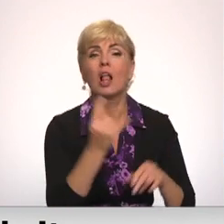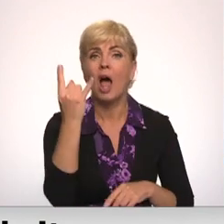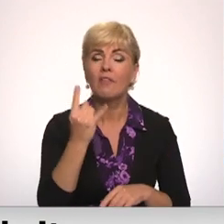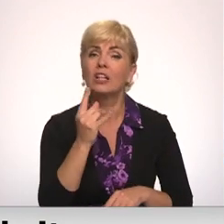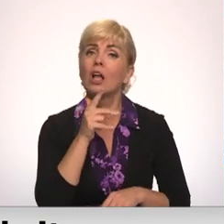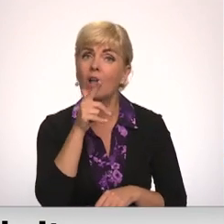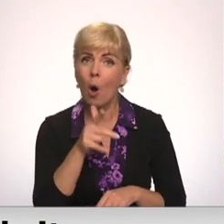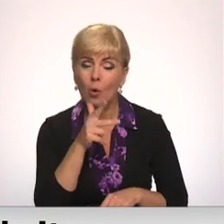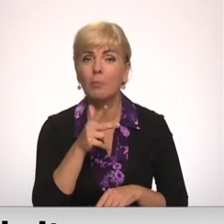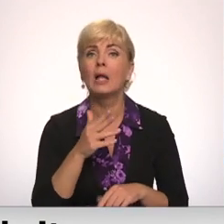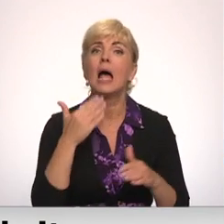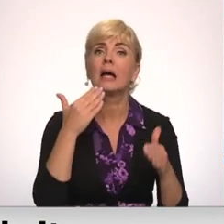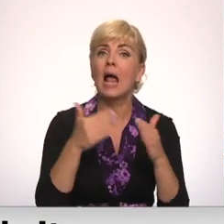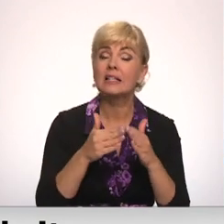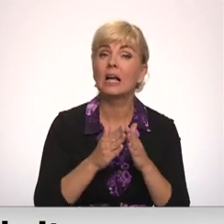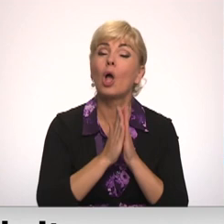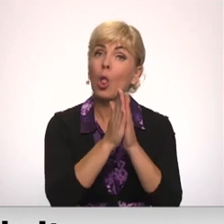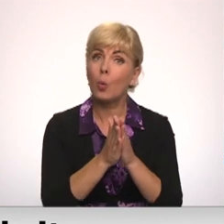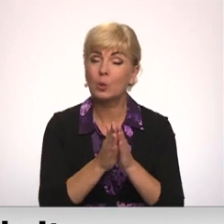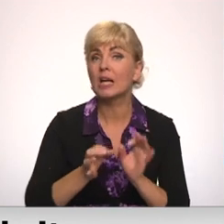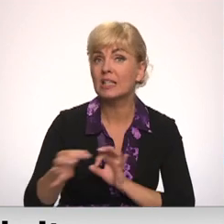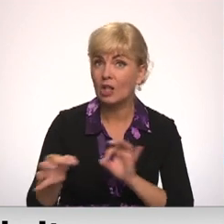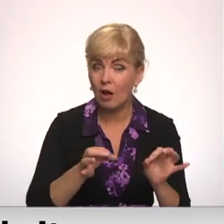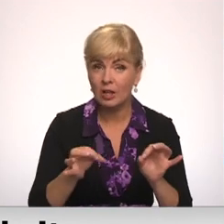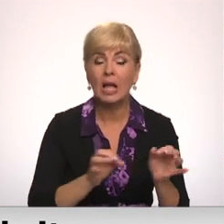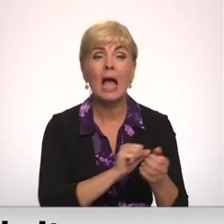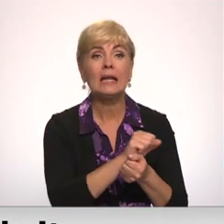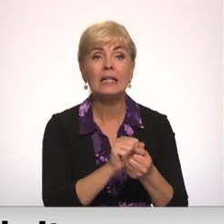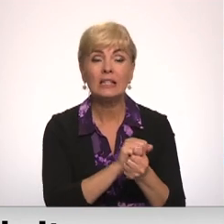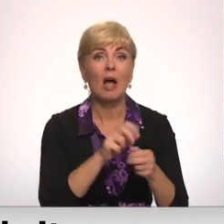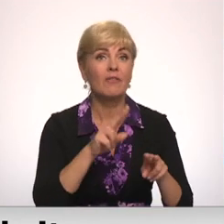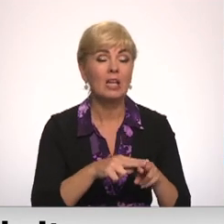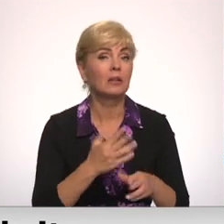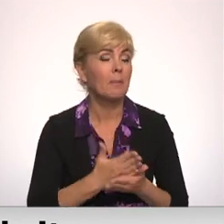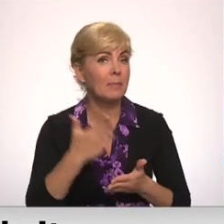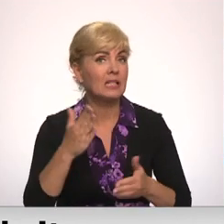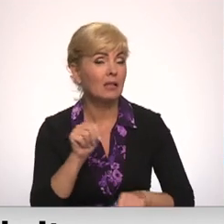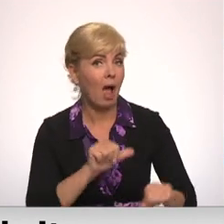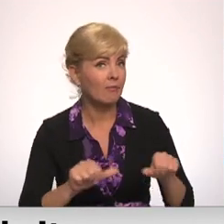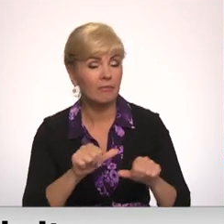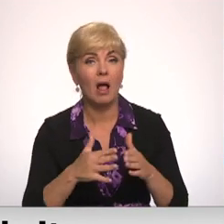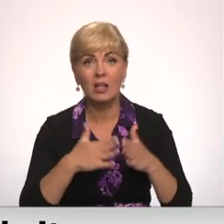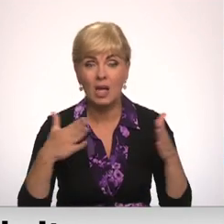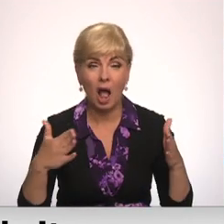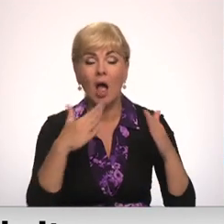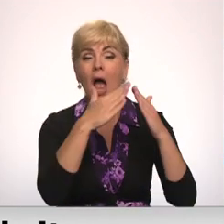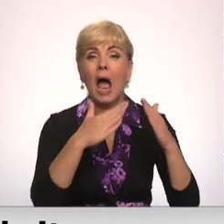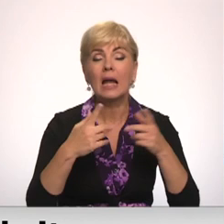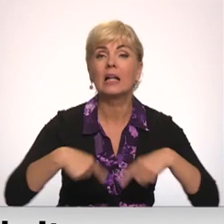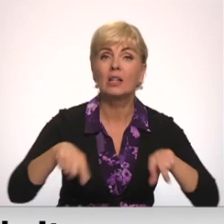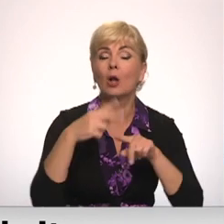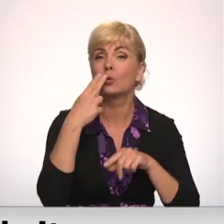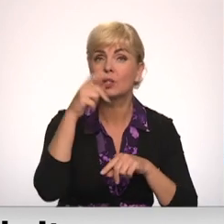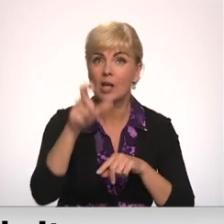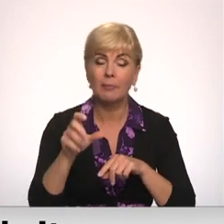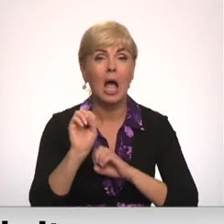Daugavpilī, Rēzeknes un Lūdzes novadā. Utilizācijas izmaksas šīm bīstamajām vielām ir lielas, tāpēc ēku un teritoriju saimnieki